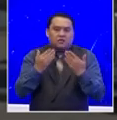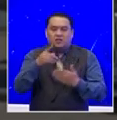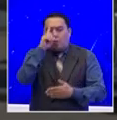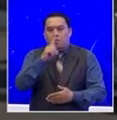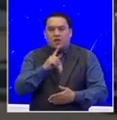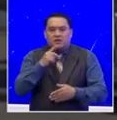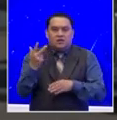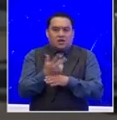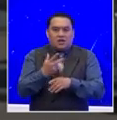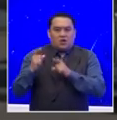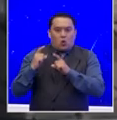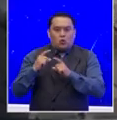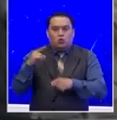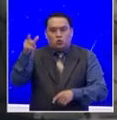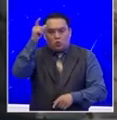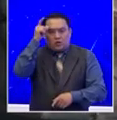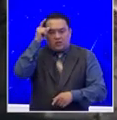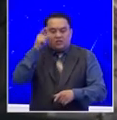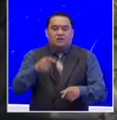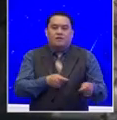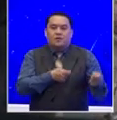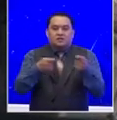месяцы это уже третий груз с турецкими прилавками.